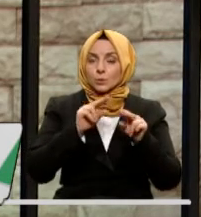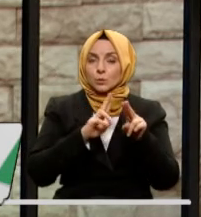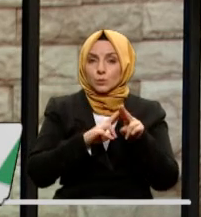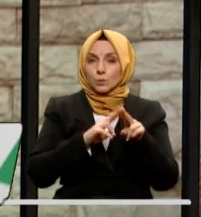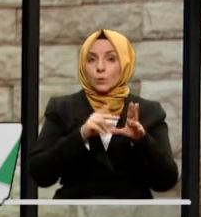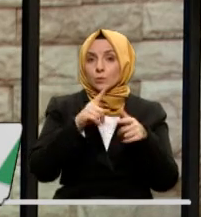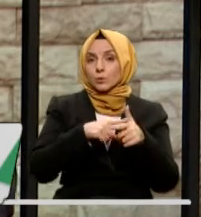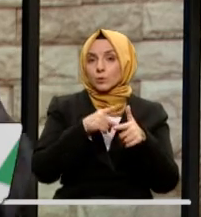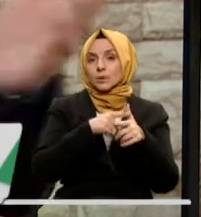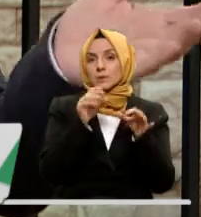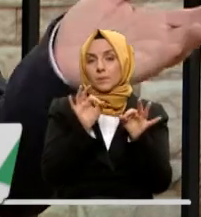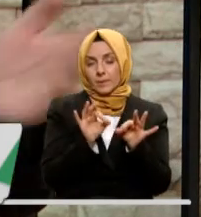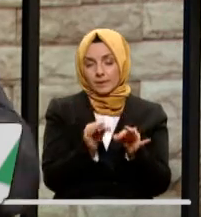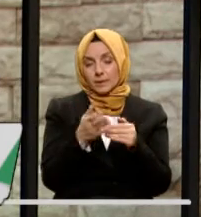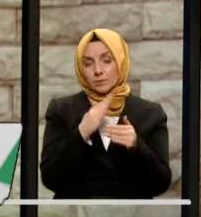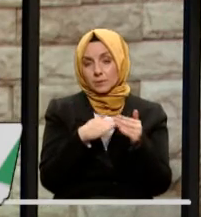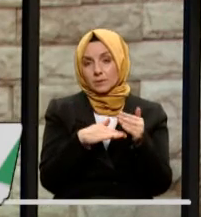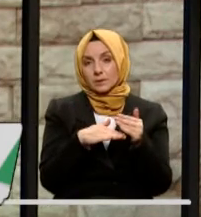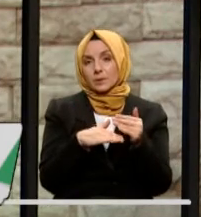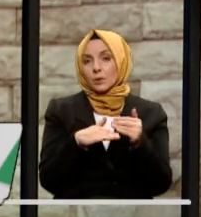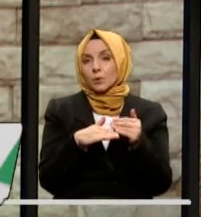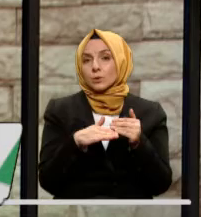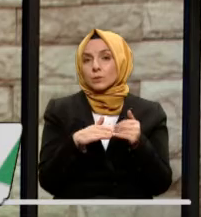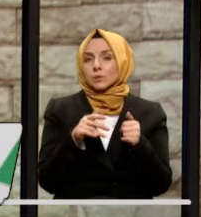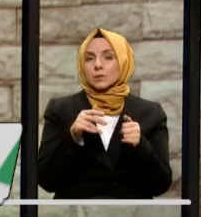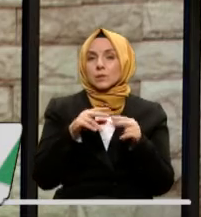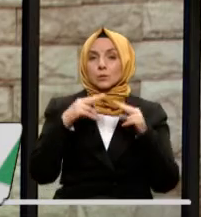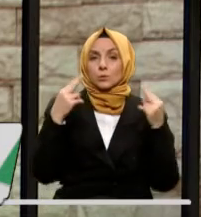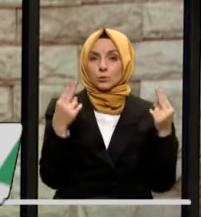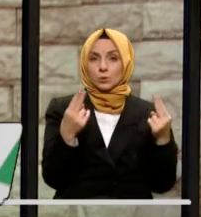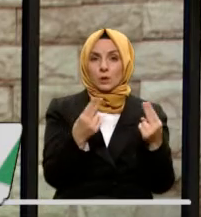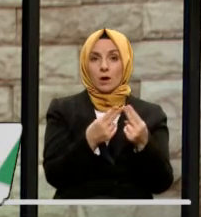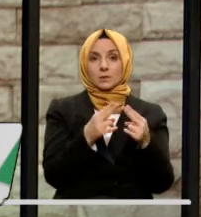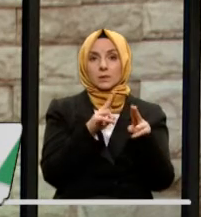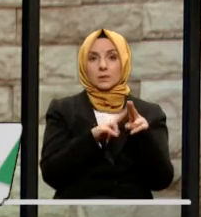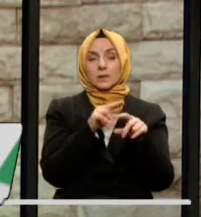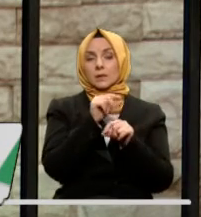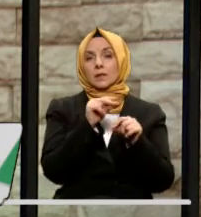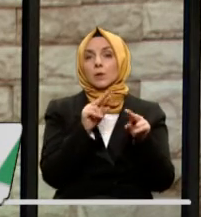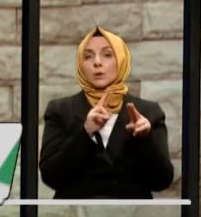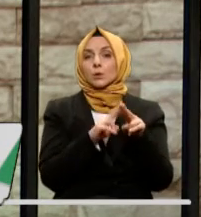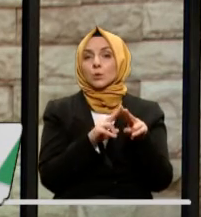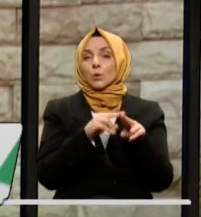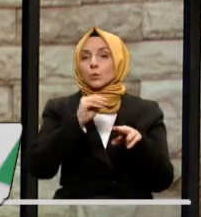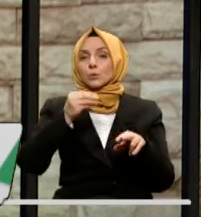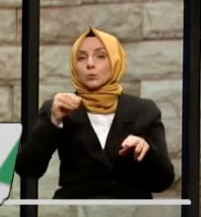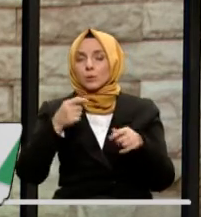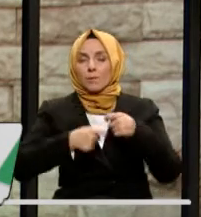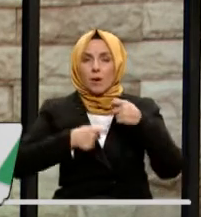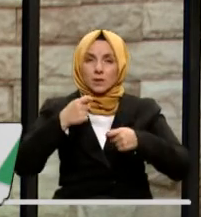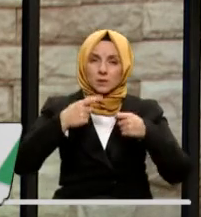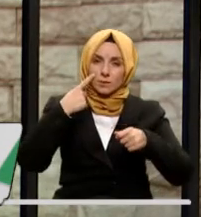nakli Gerektiği zaman dünyadaki diğer kök hücre bankalarına bakılıyordu ve bir eşleşme olduğunda